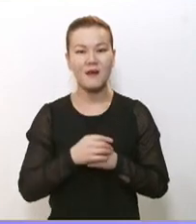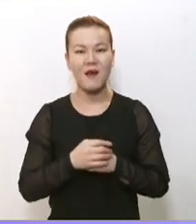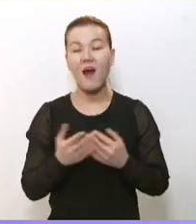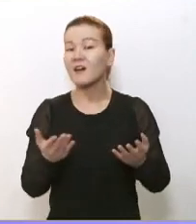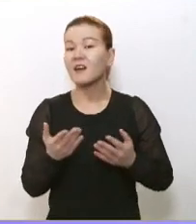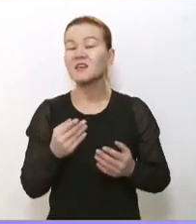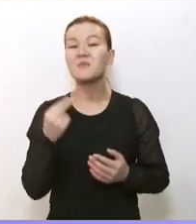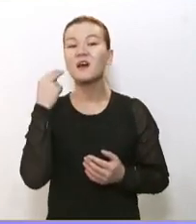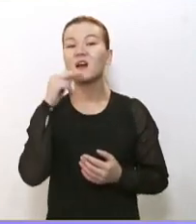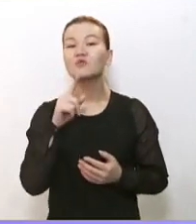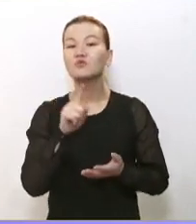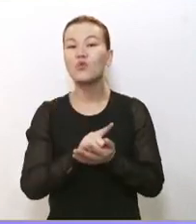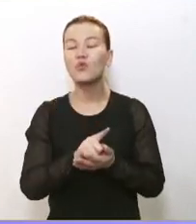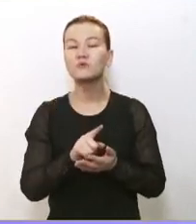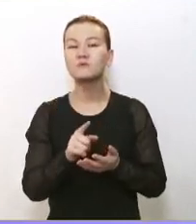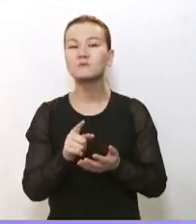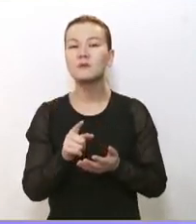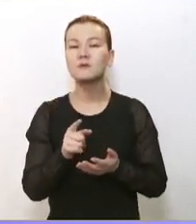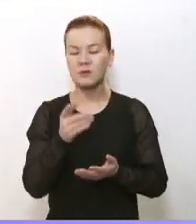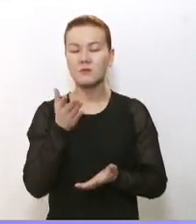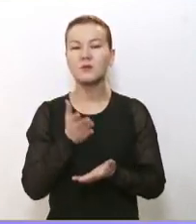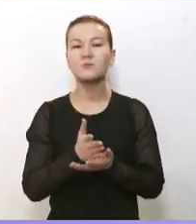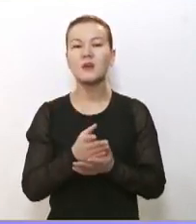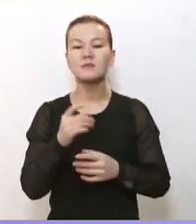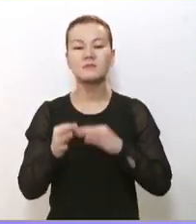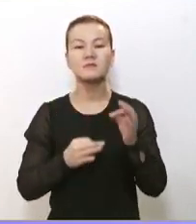Какими качествами должен обладать космонавт?